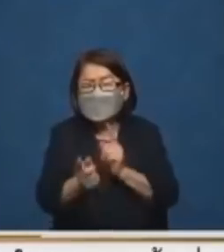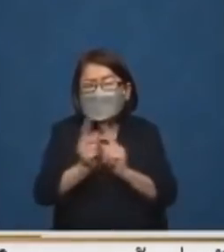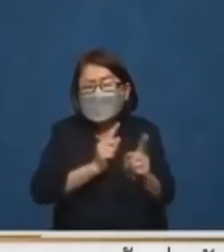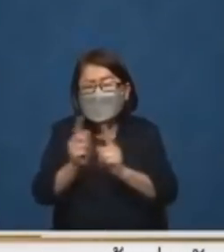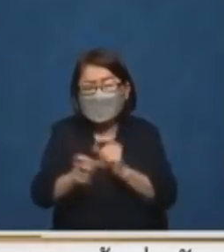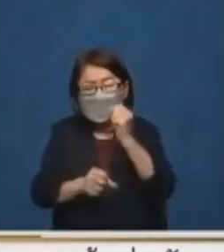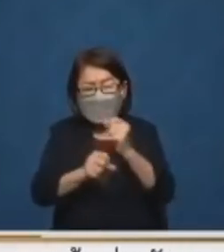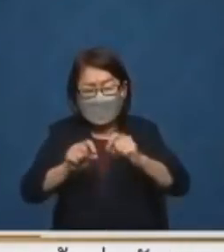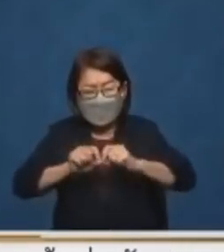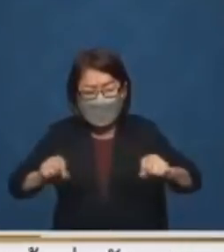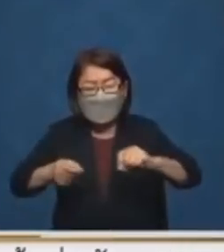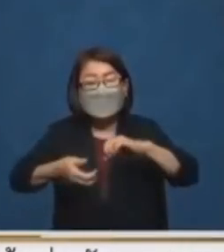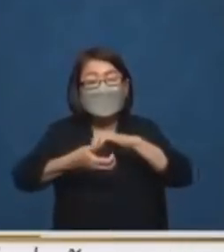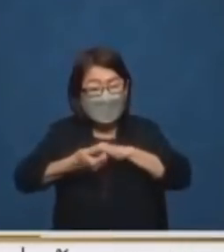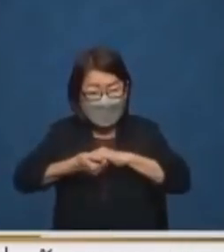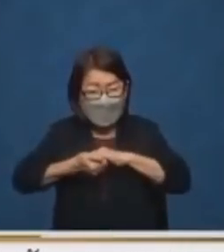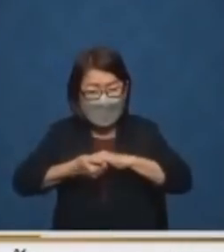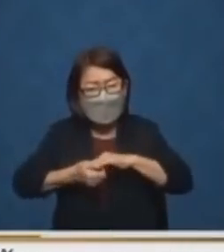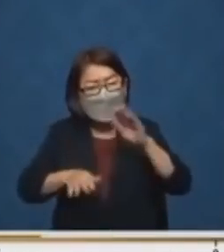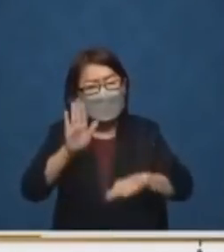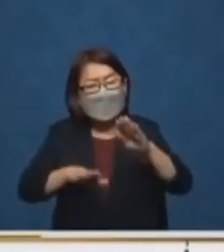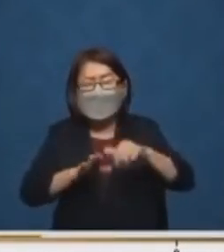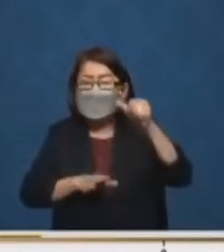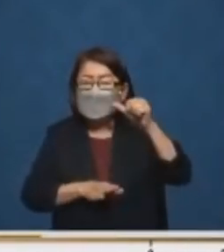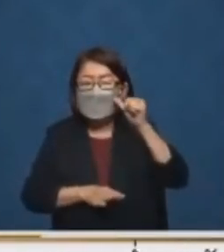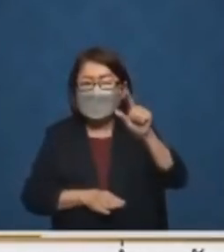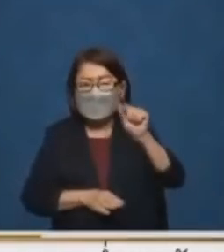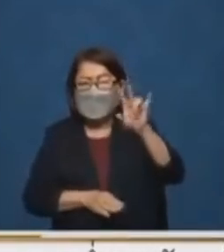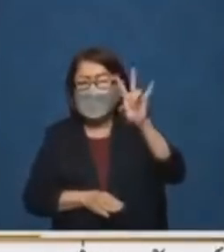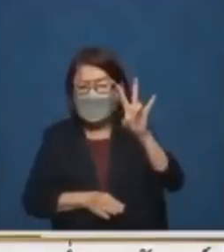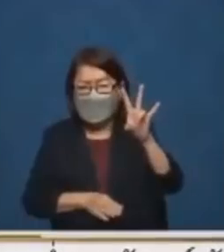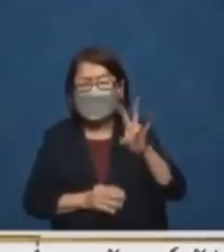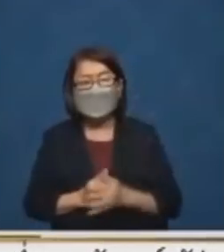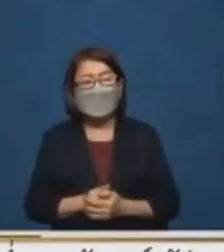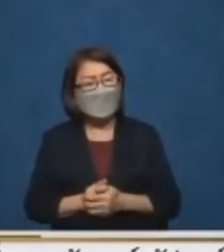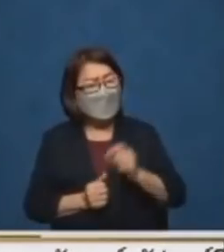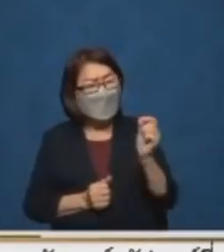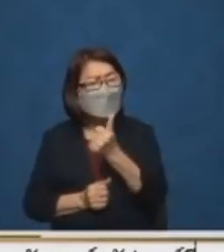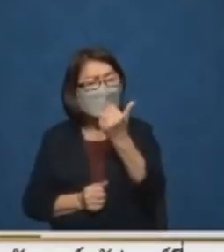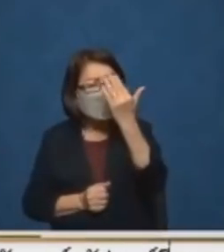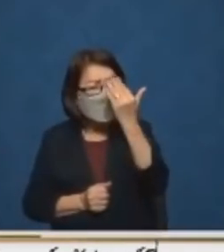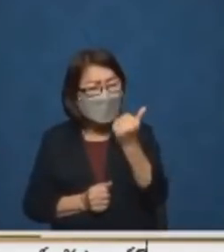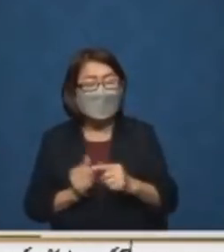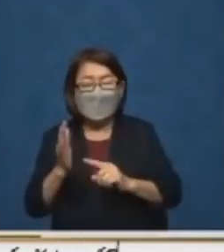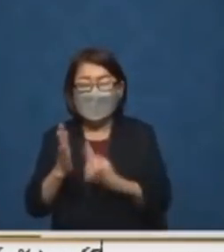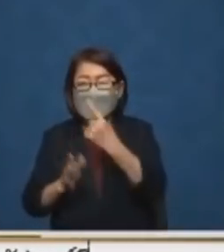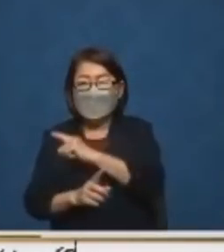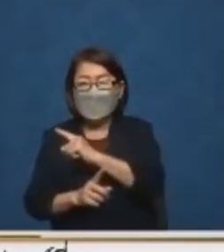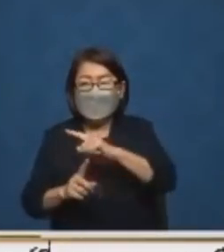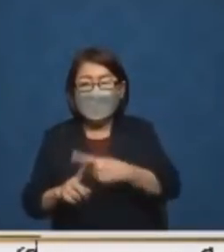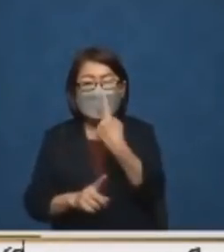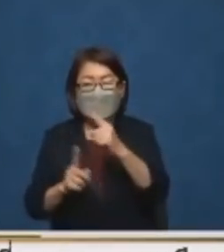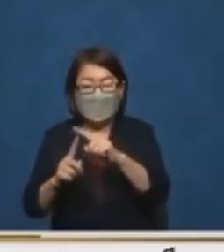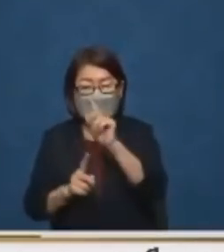ญาใช้เวลาเพียง 27 วนเทานั้นครั ทประทานเรีกวเร็วมากนะครับเริมตงแต่วที่ 4 มกรา